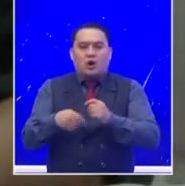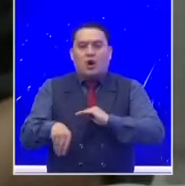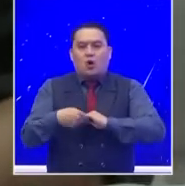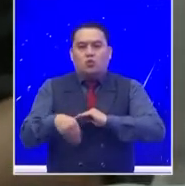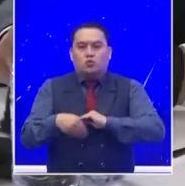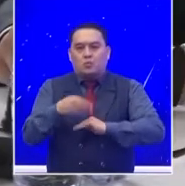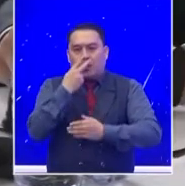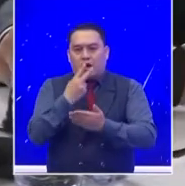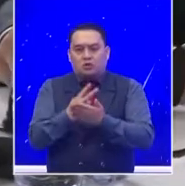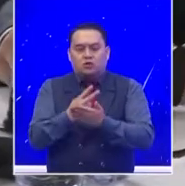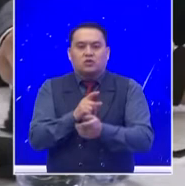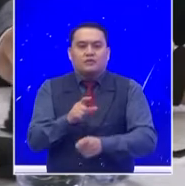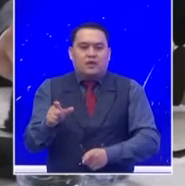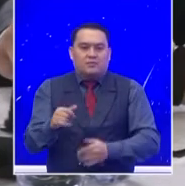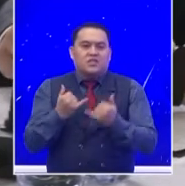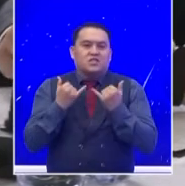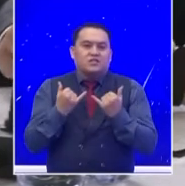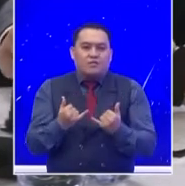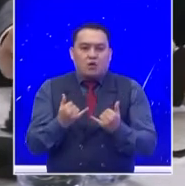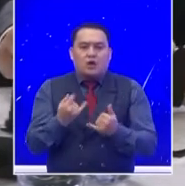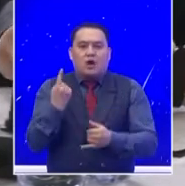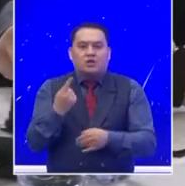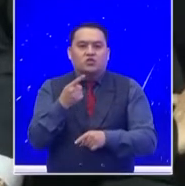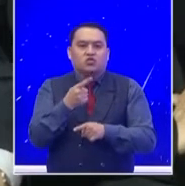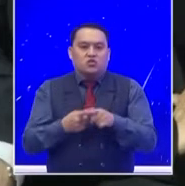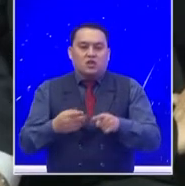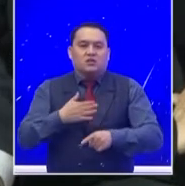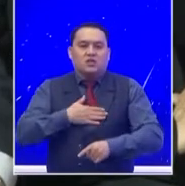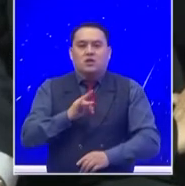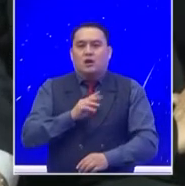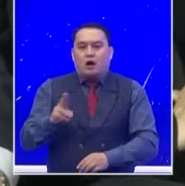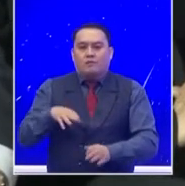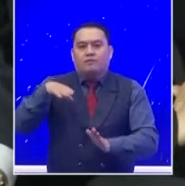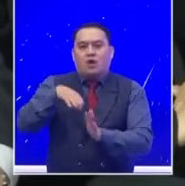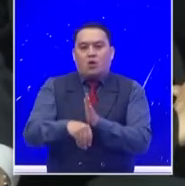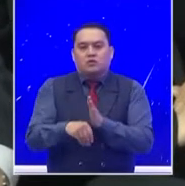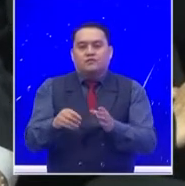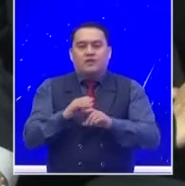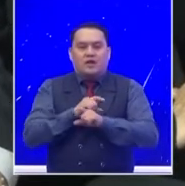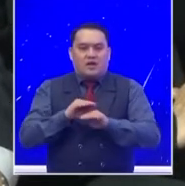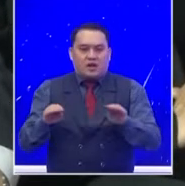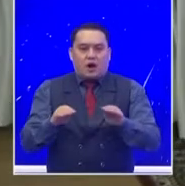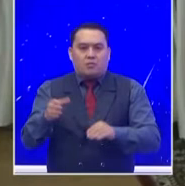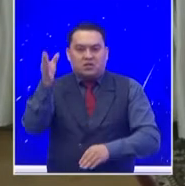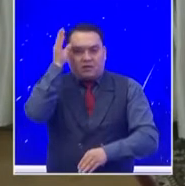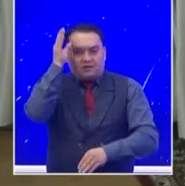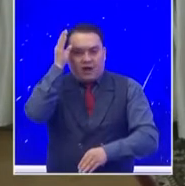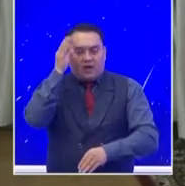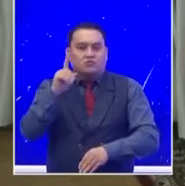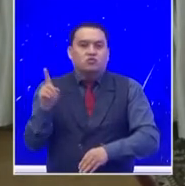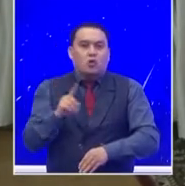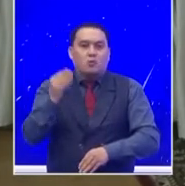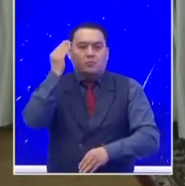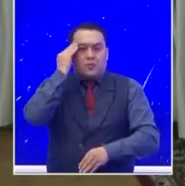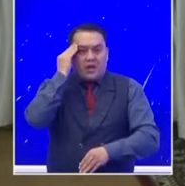коррупционные проявления подчиненных. В настоящее время 1/4 часть нашей республики вовлечена в сферу образования, поэтому мы рассчитываем, что меры